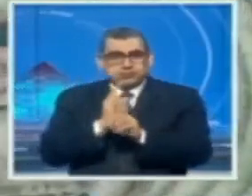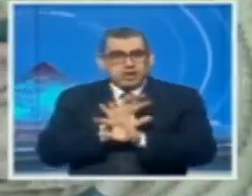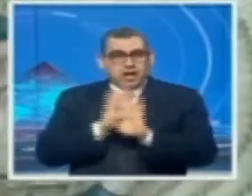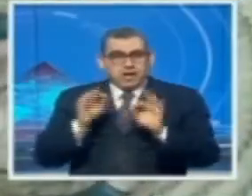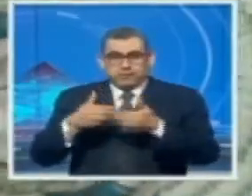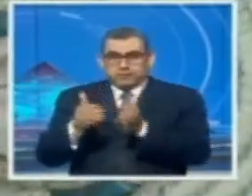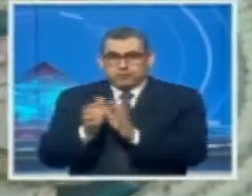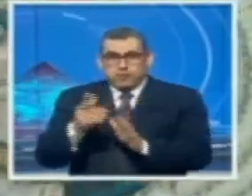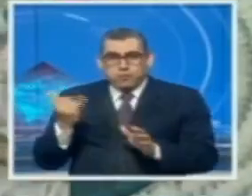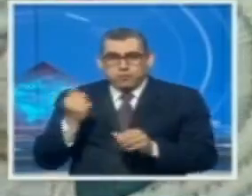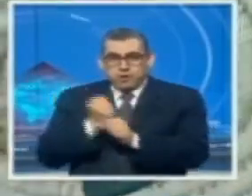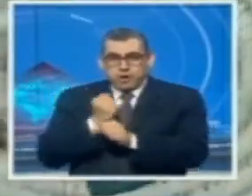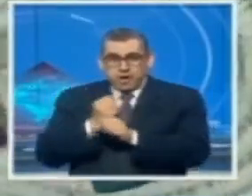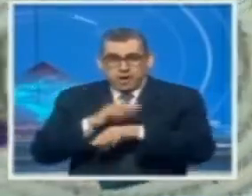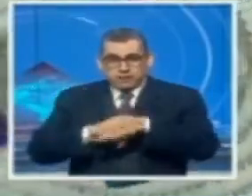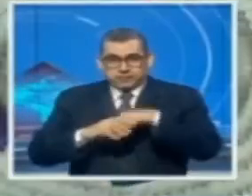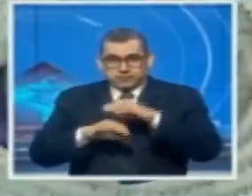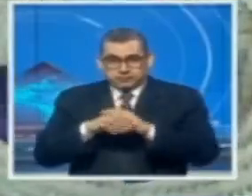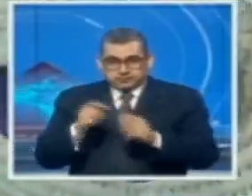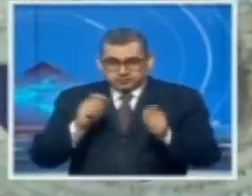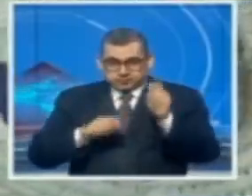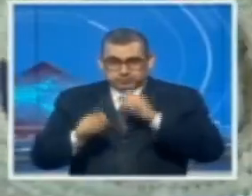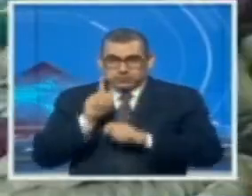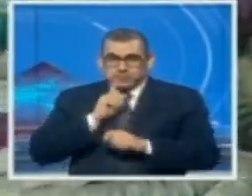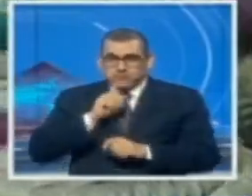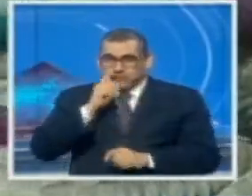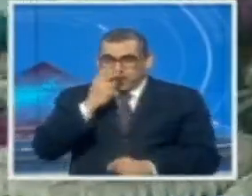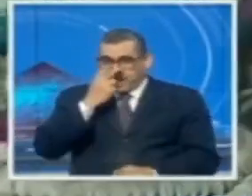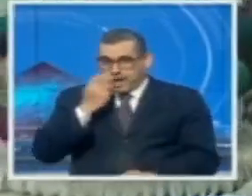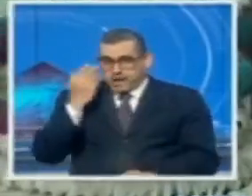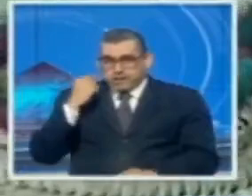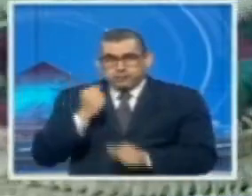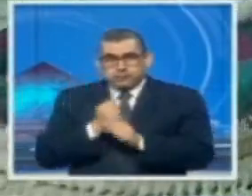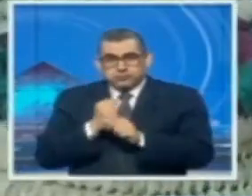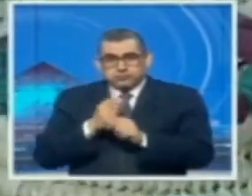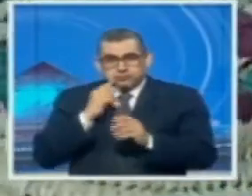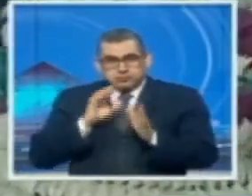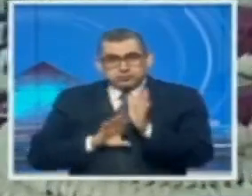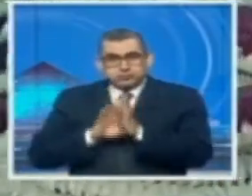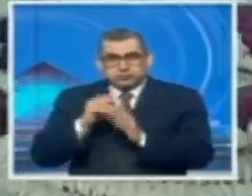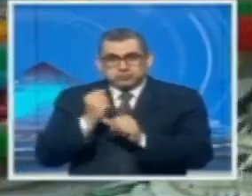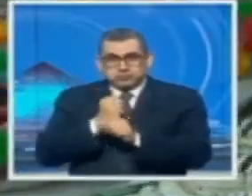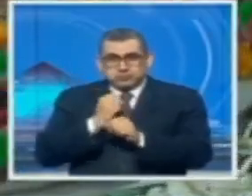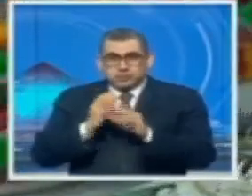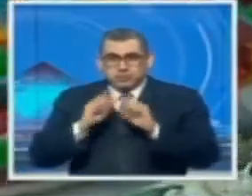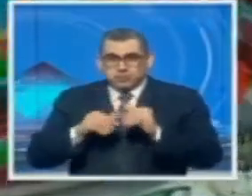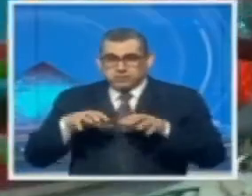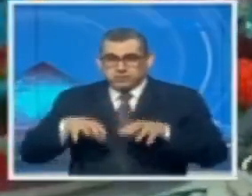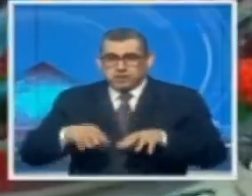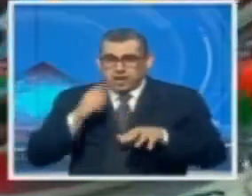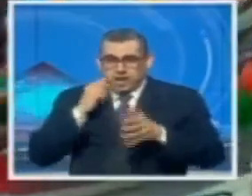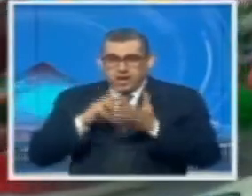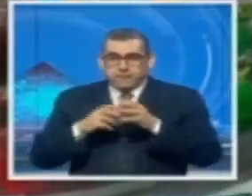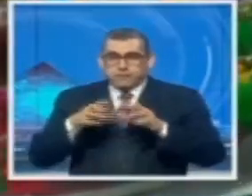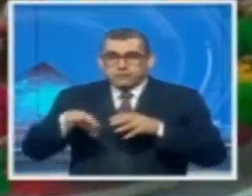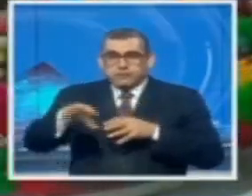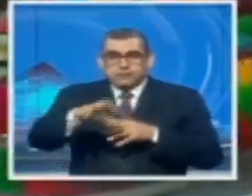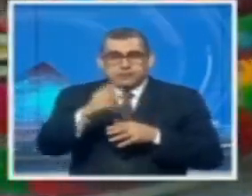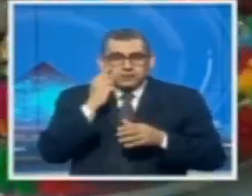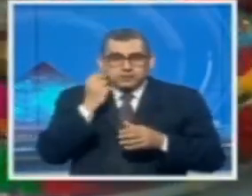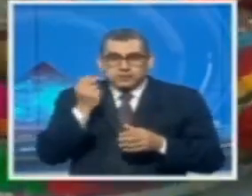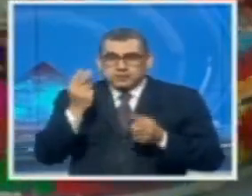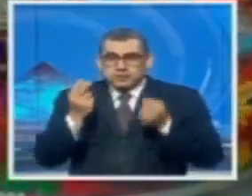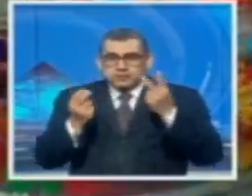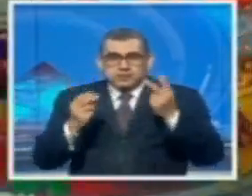المهتمة بالحرف اليدوية والتراثية في الدولة، هكذا يمثل معرض تراثنا، فيضم في جنباته الإبداع